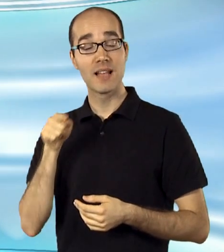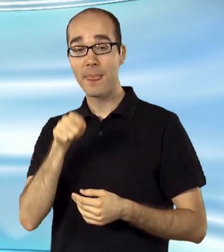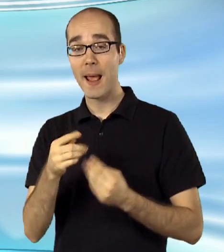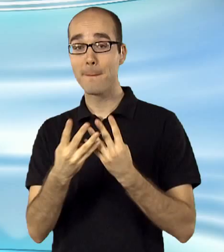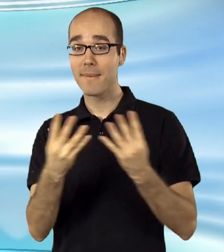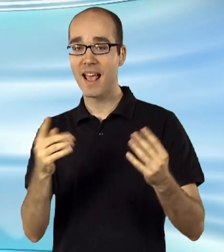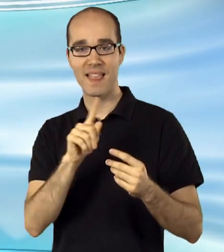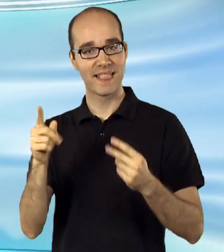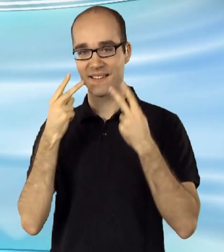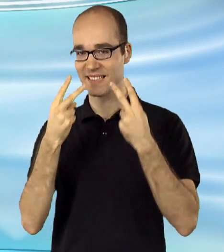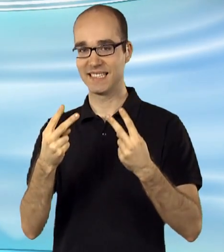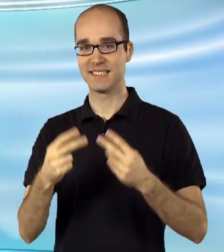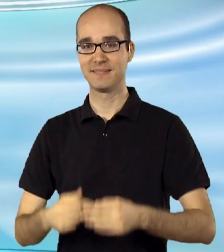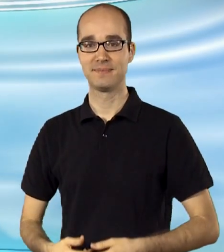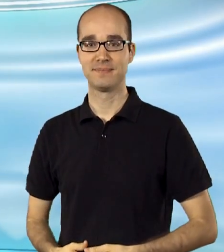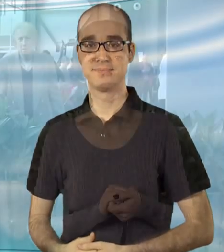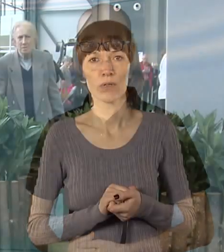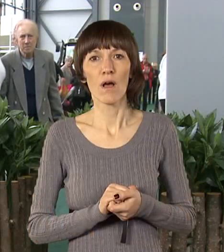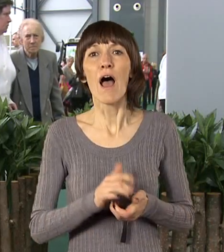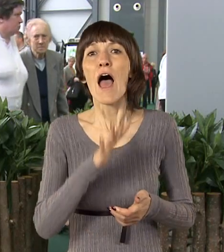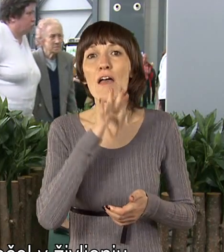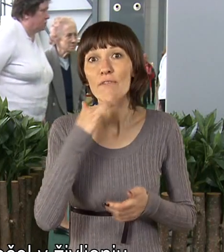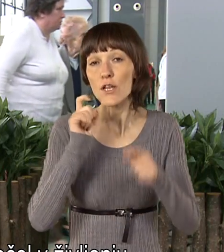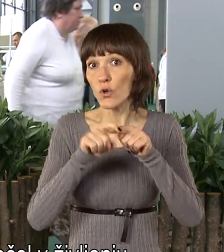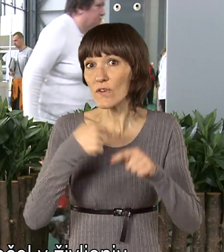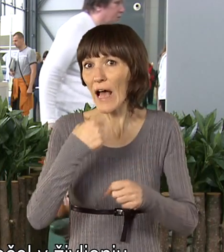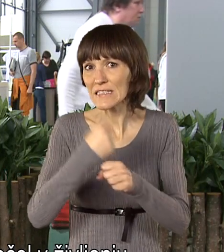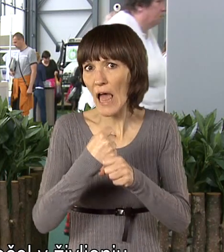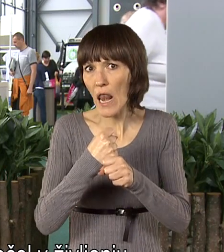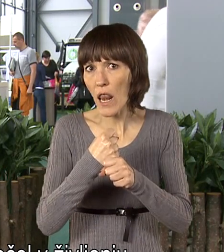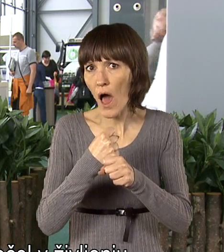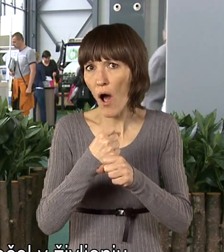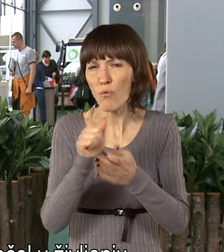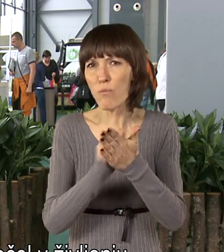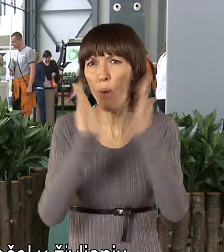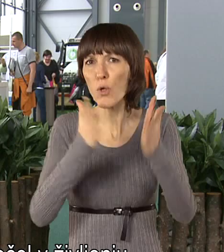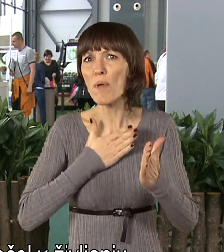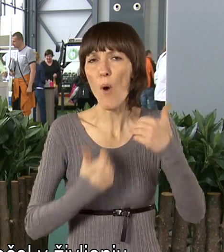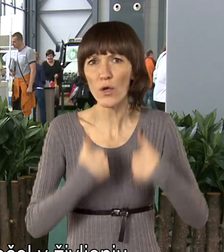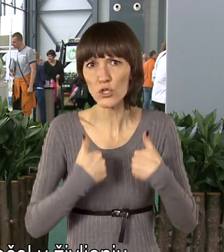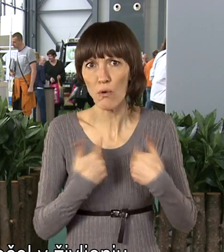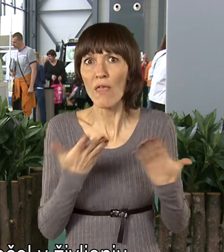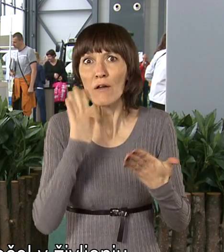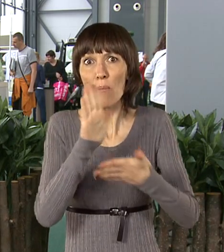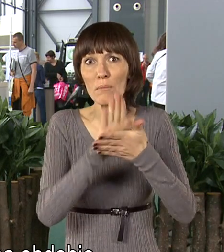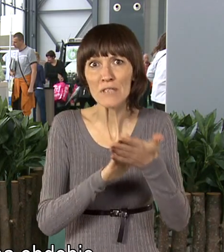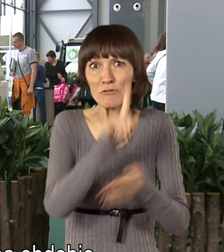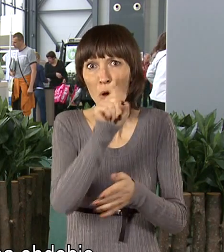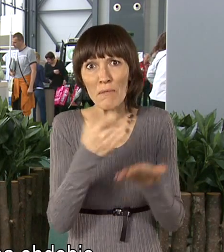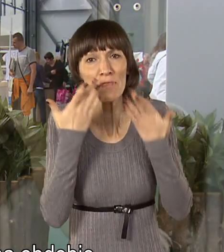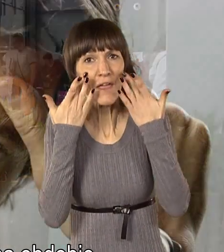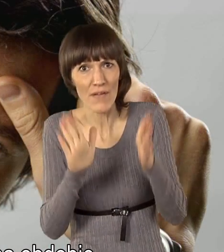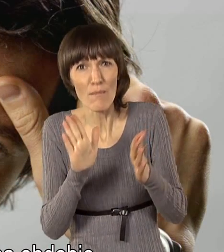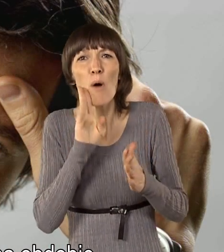Alen Kobilica teh mej ne vidi. Toliko stvari sem počel že v življenju, da ne vem v bistvu, kje začeti, ampak recimo si